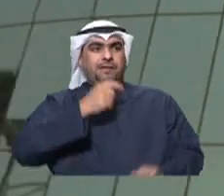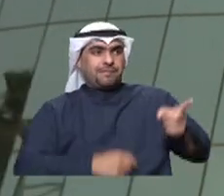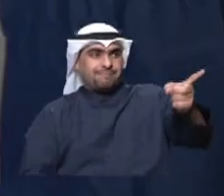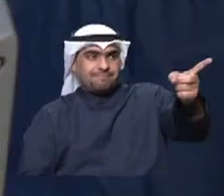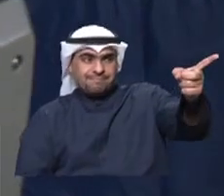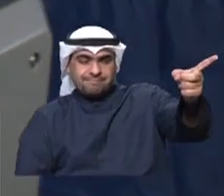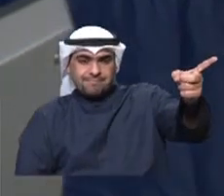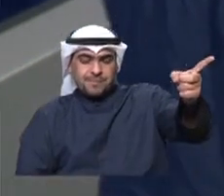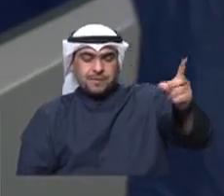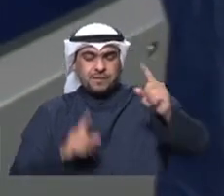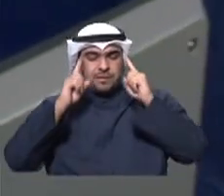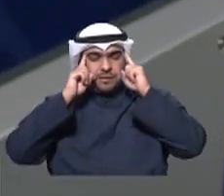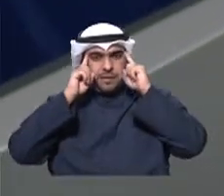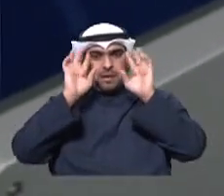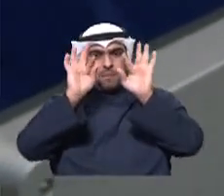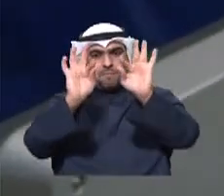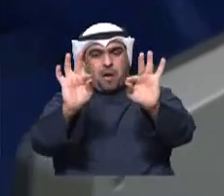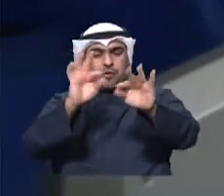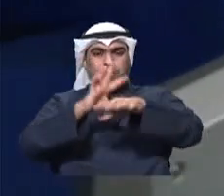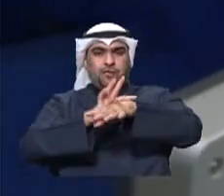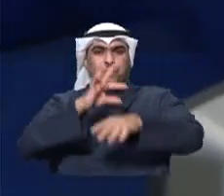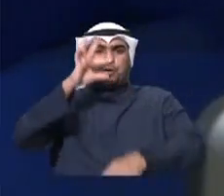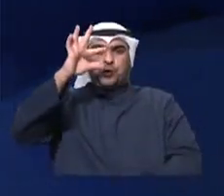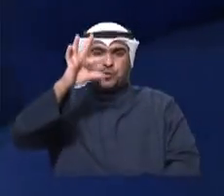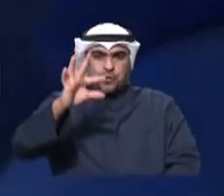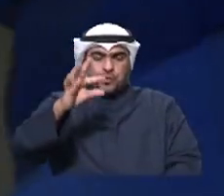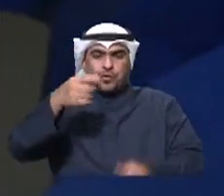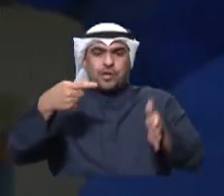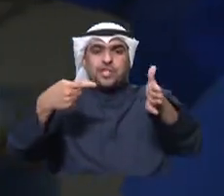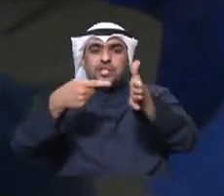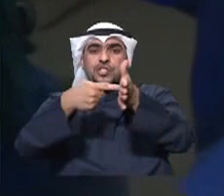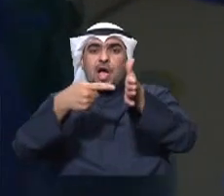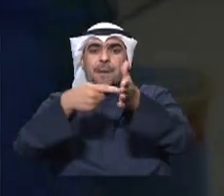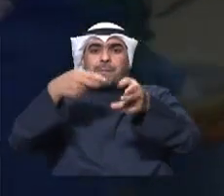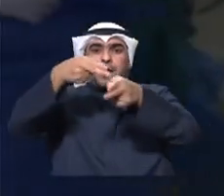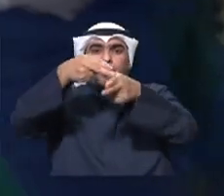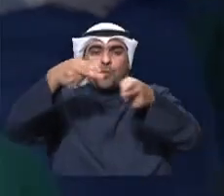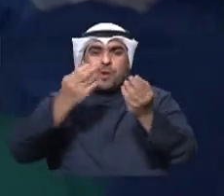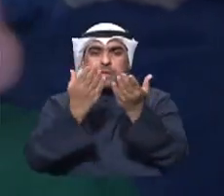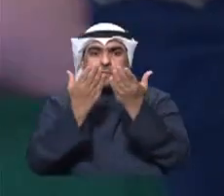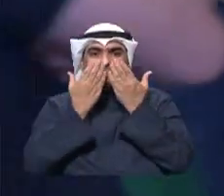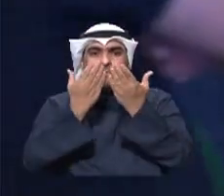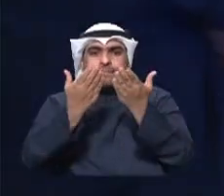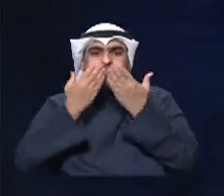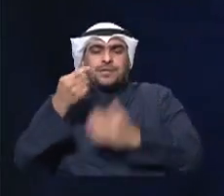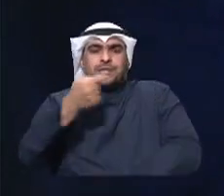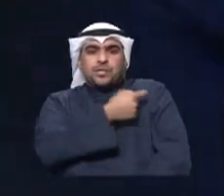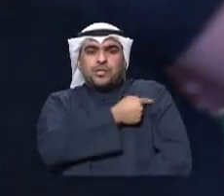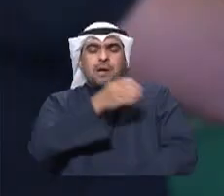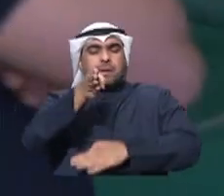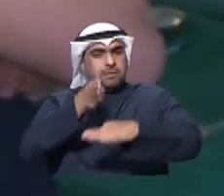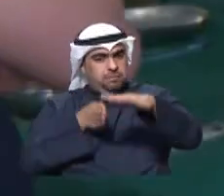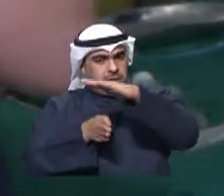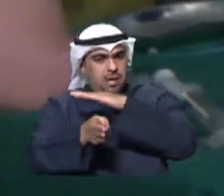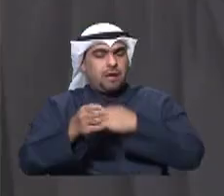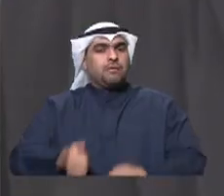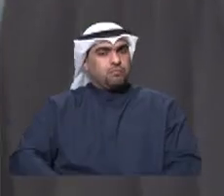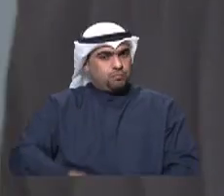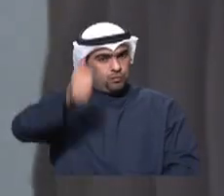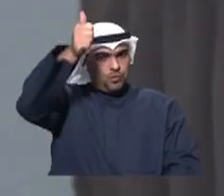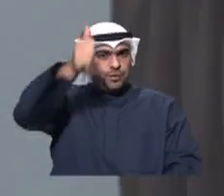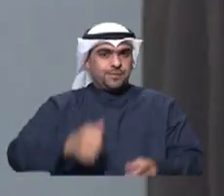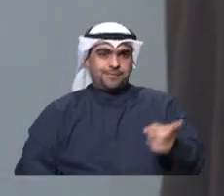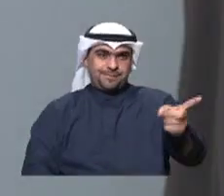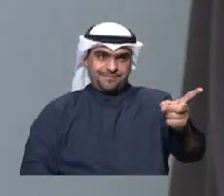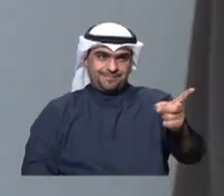ومنصة تعليمية دائمة لتدريب أطباء البورد الكويتي لجراحة المسالك وتدريس طلبة كلية الطب من جامعة